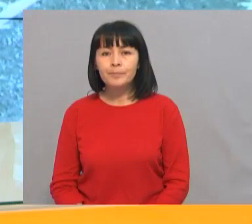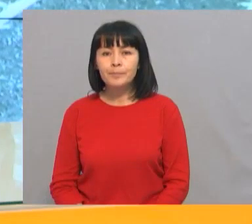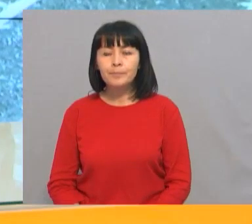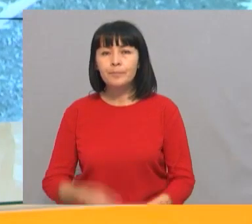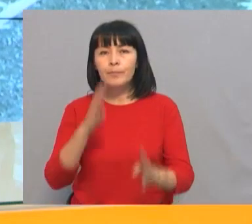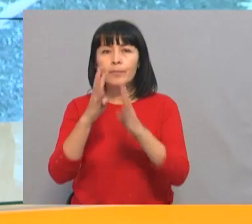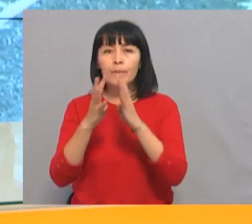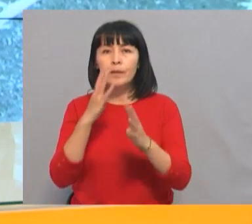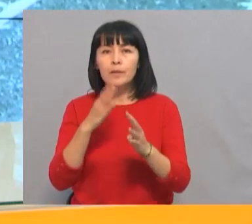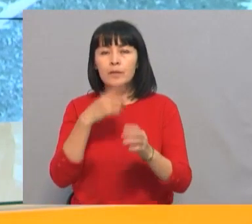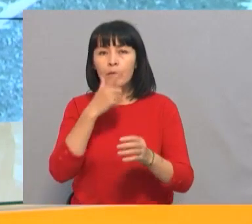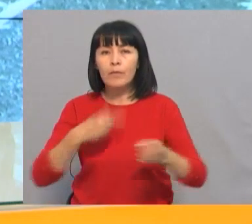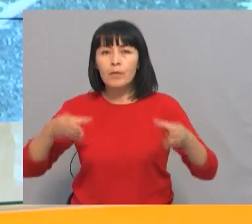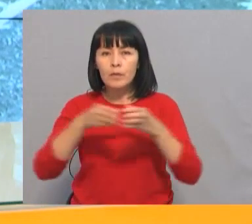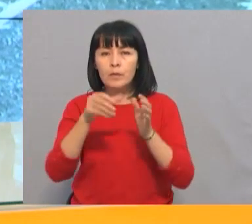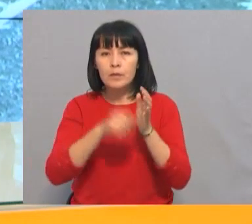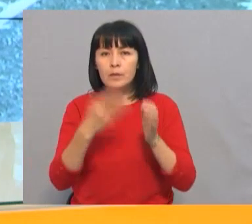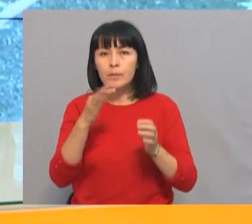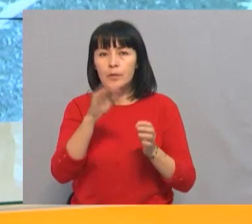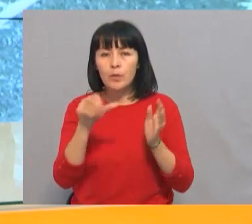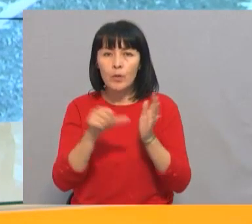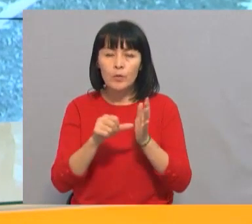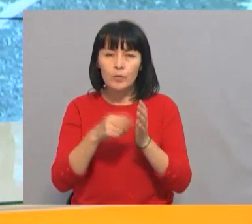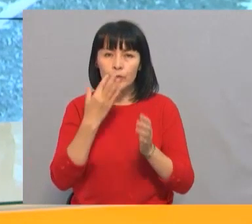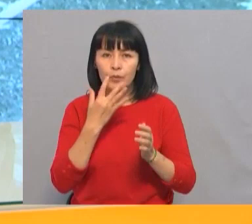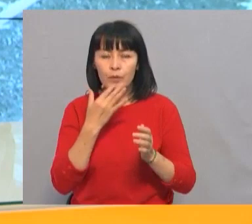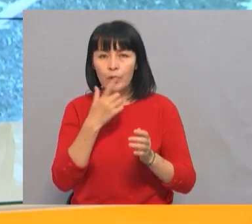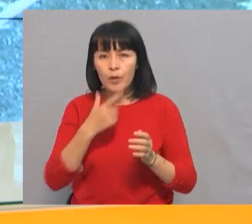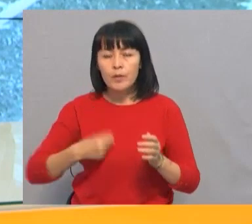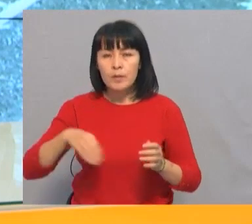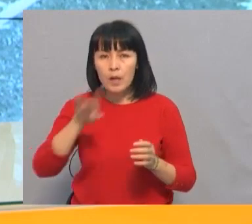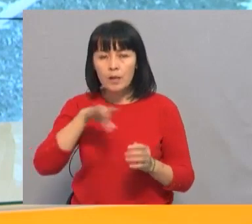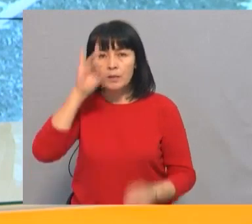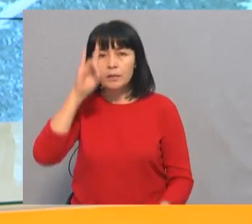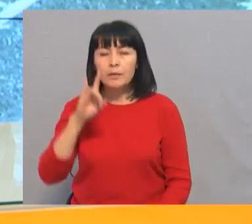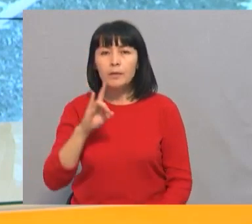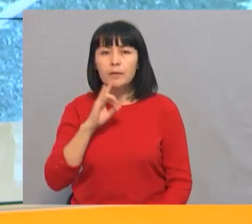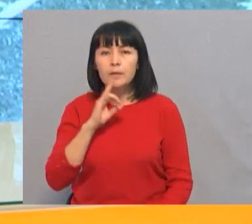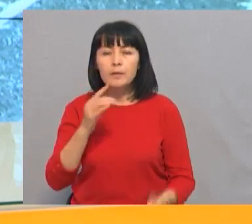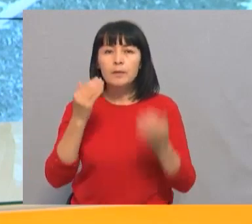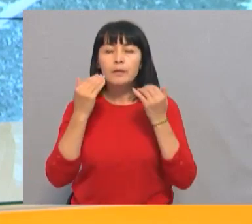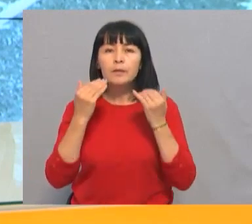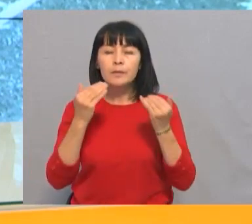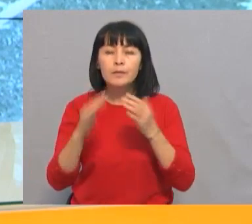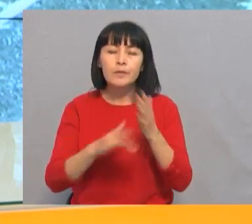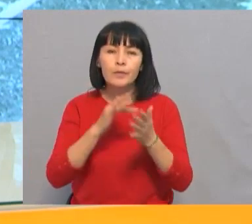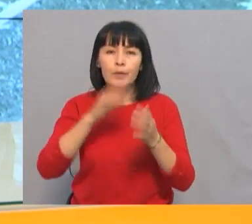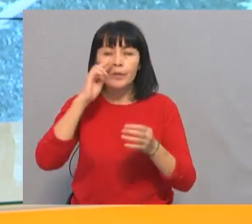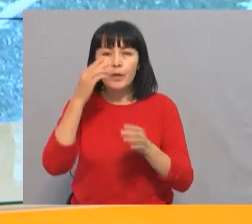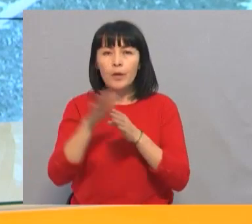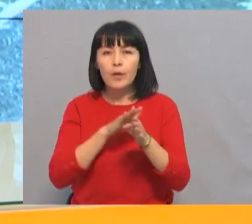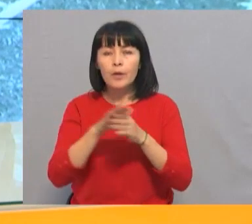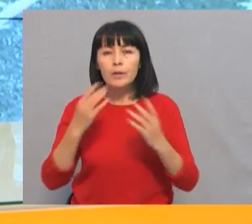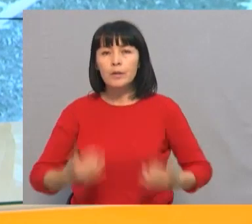На строевом плацу воинской части 6506 Национальной гвардии Республики Казахстан, дислоцированной в городе Шымкент,